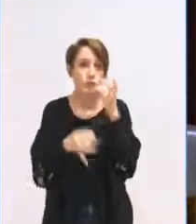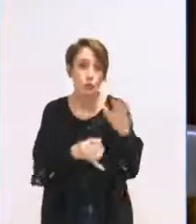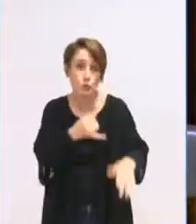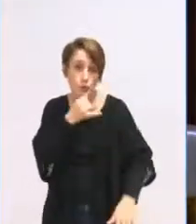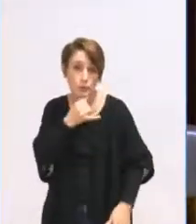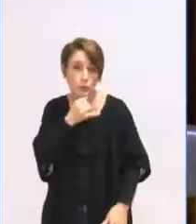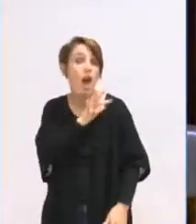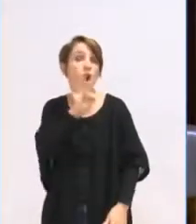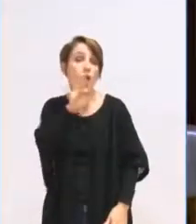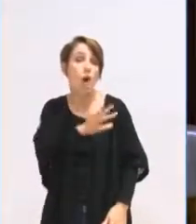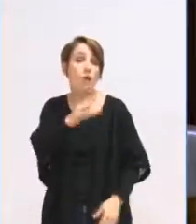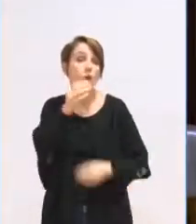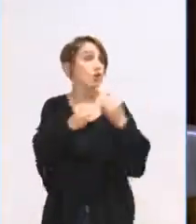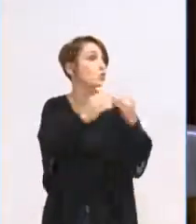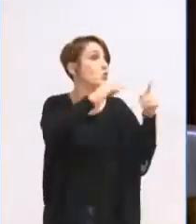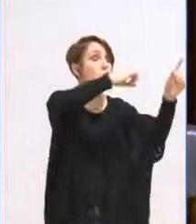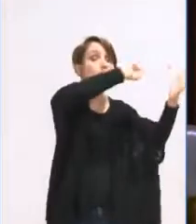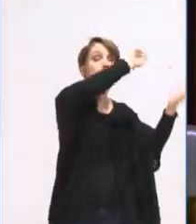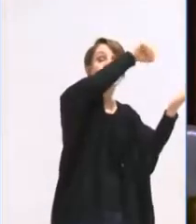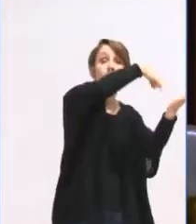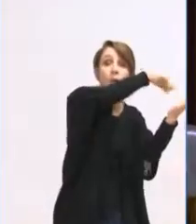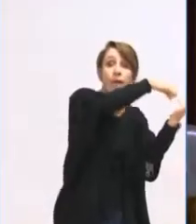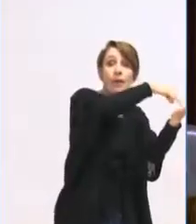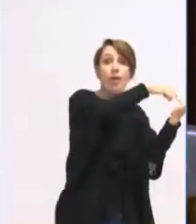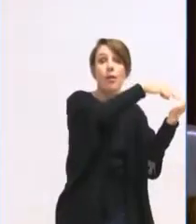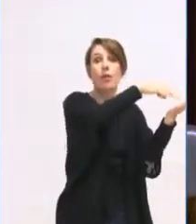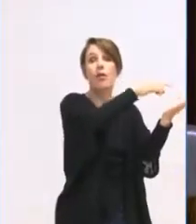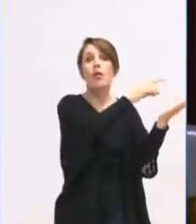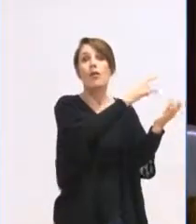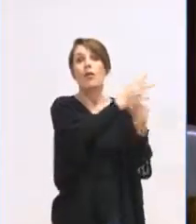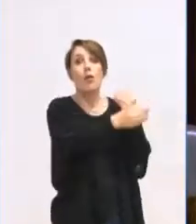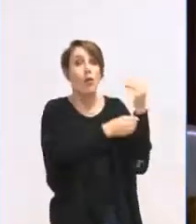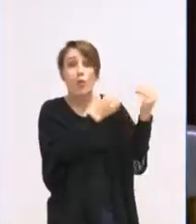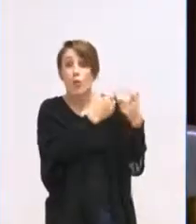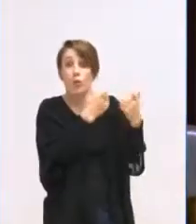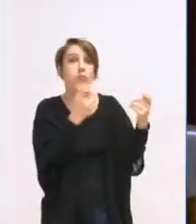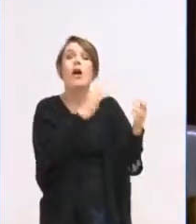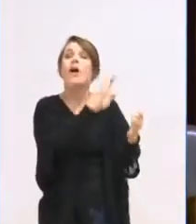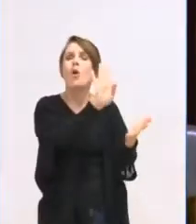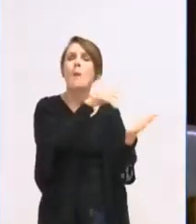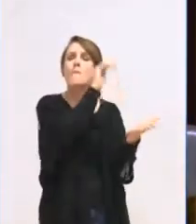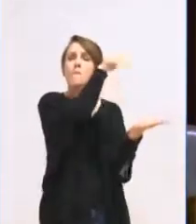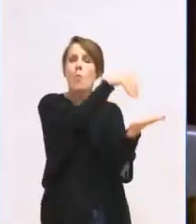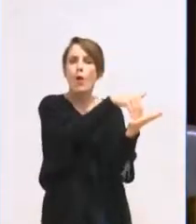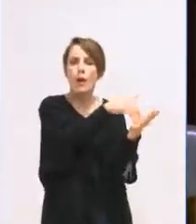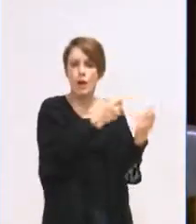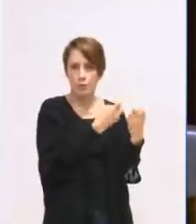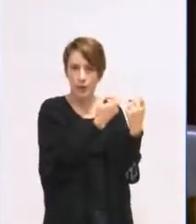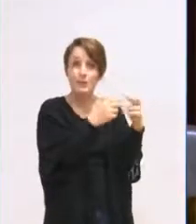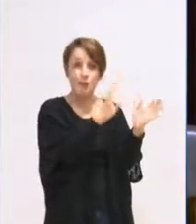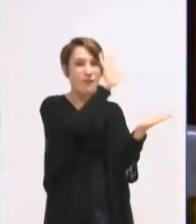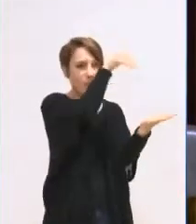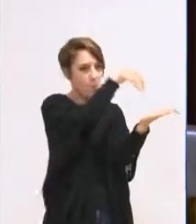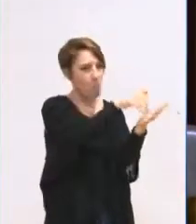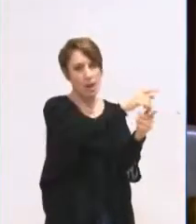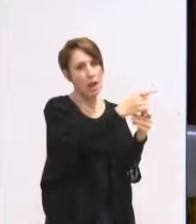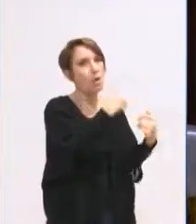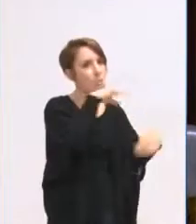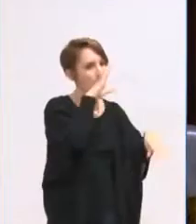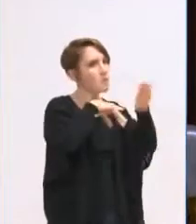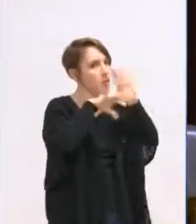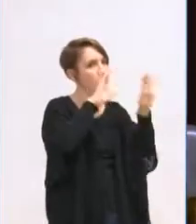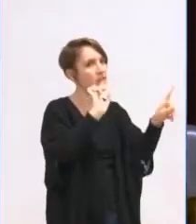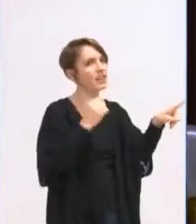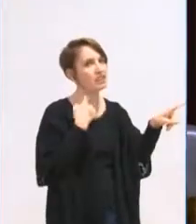France, ni même au Québec, quand on va à Montréal voir comment ils font. Ils ont quand même aussi quelques échecs. Est-ce que nous ne pourrions